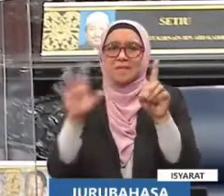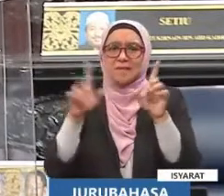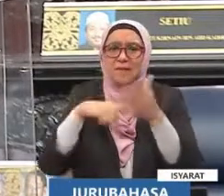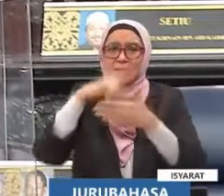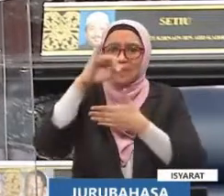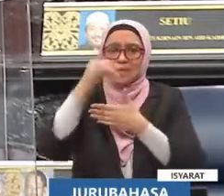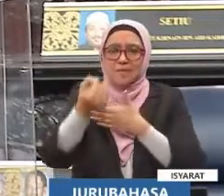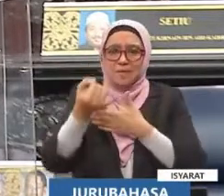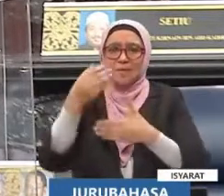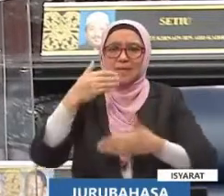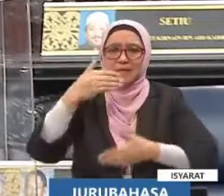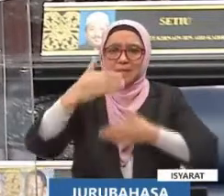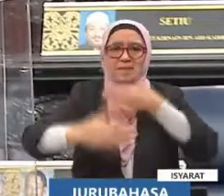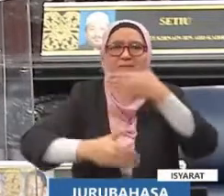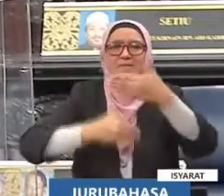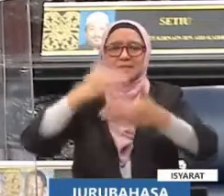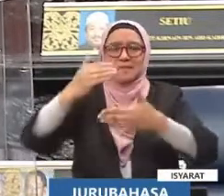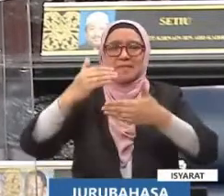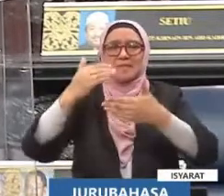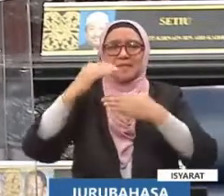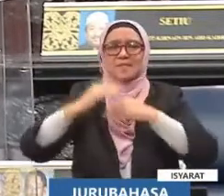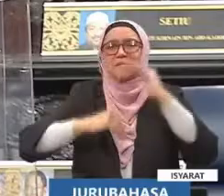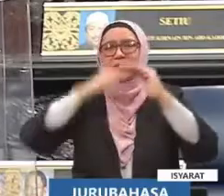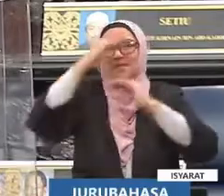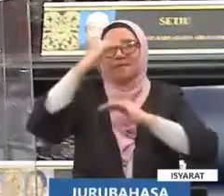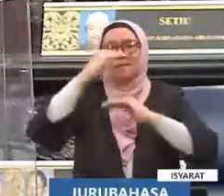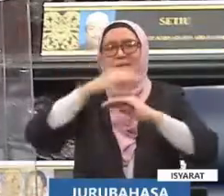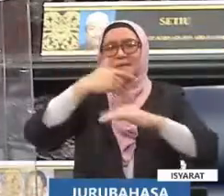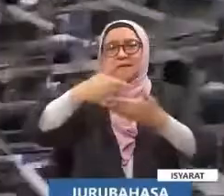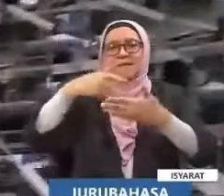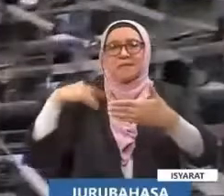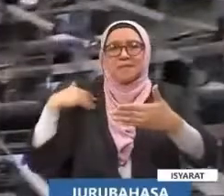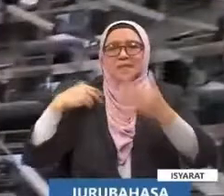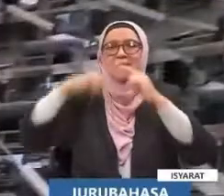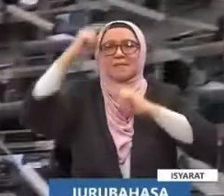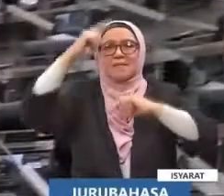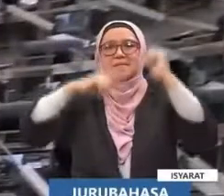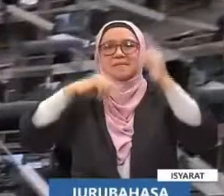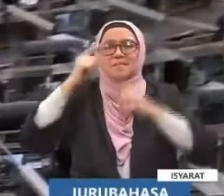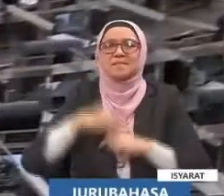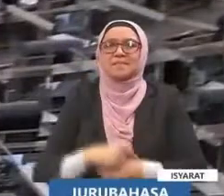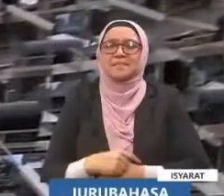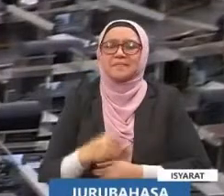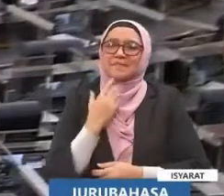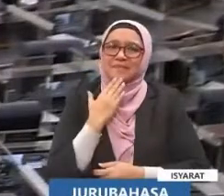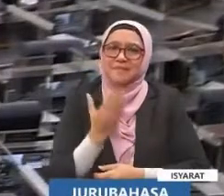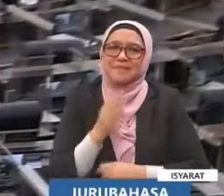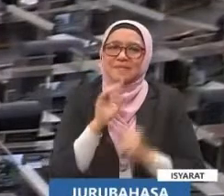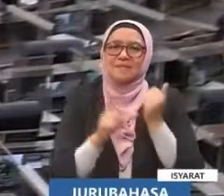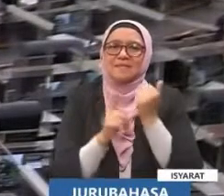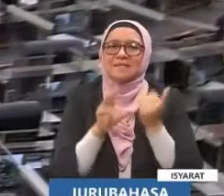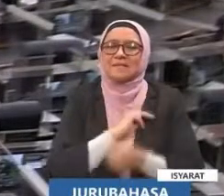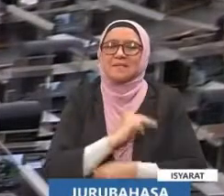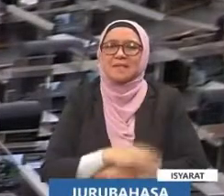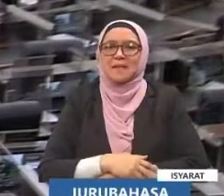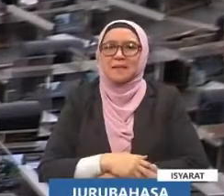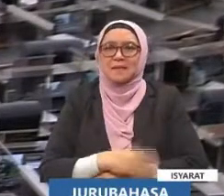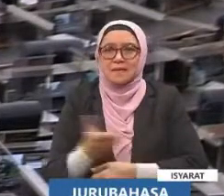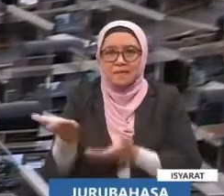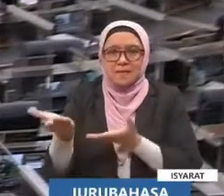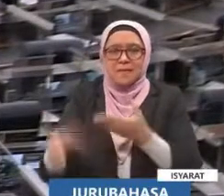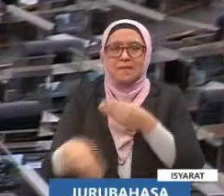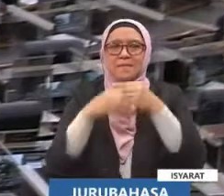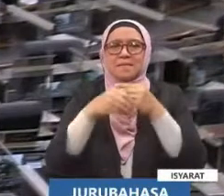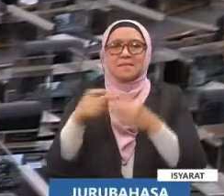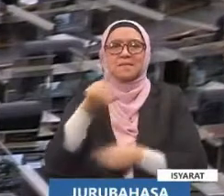peringkat pembinaan dan prabela skema kasih-kasih lalu istrinya samping tamu-tamu Semoga saya menyembah mati para menteri